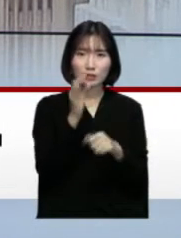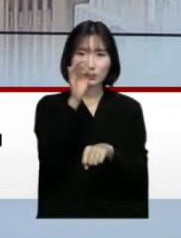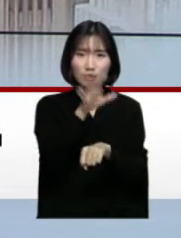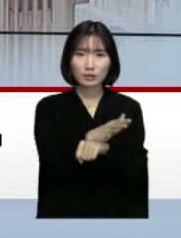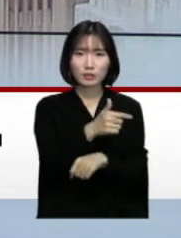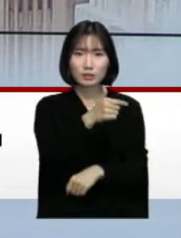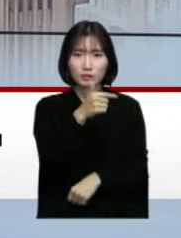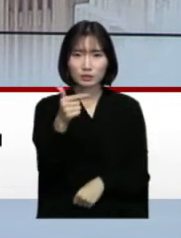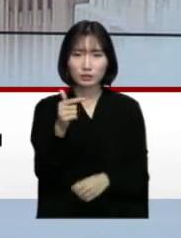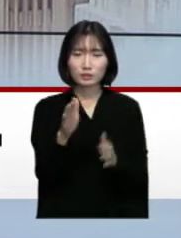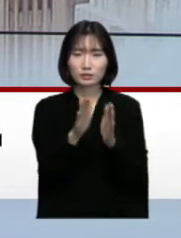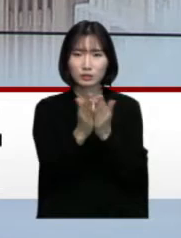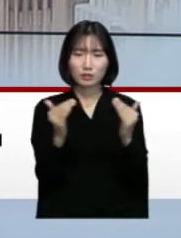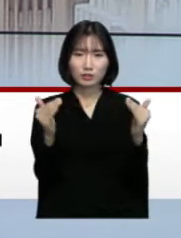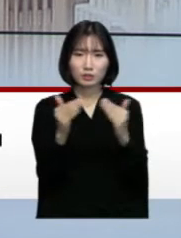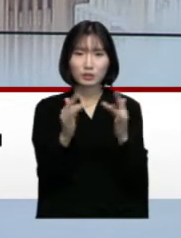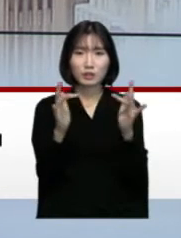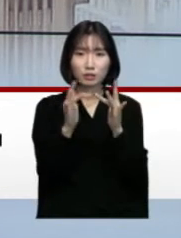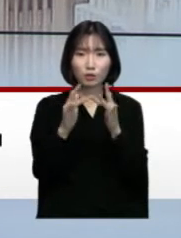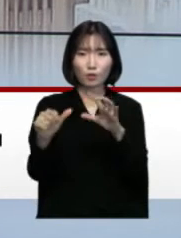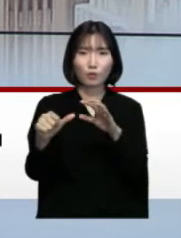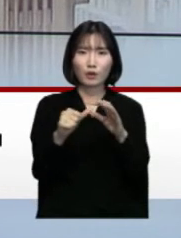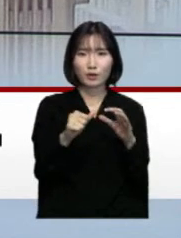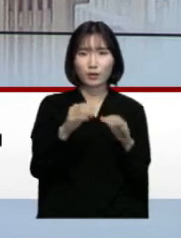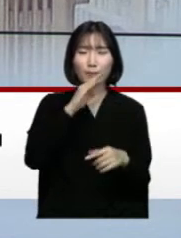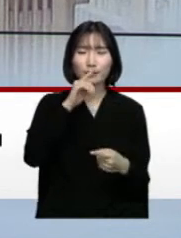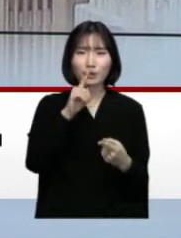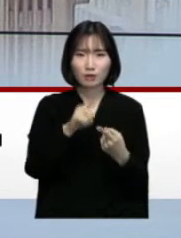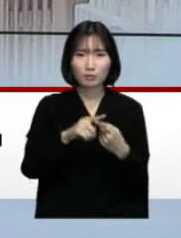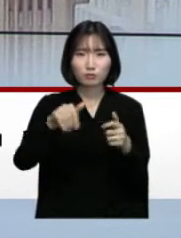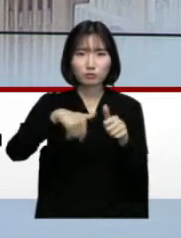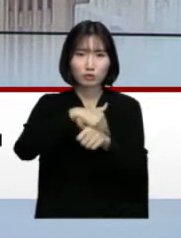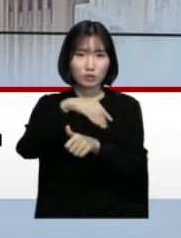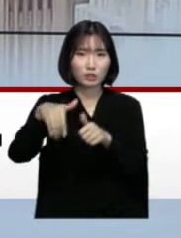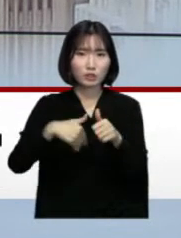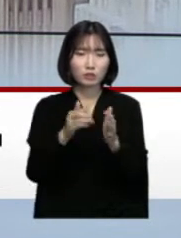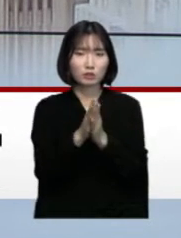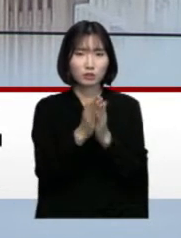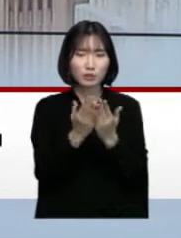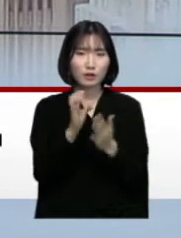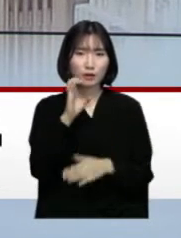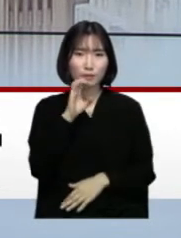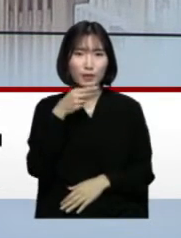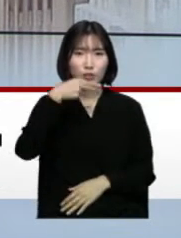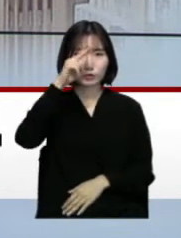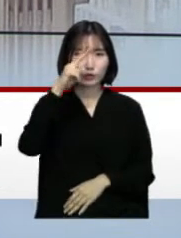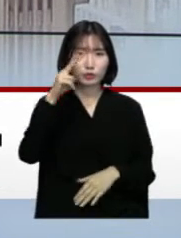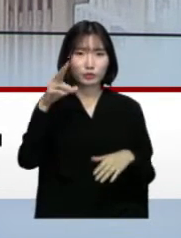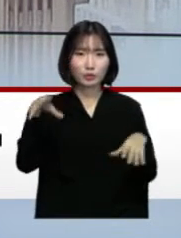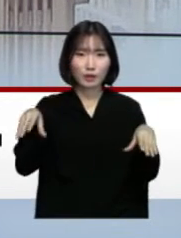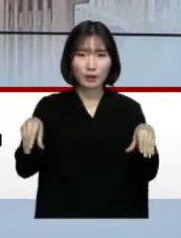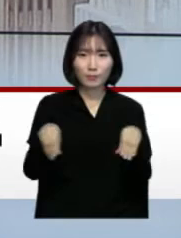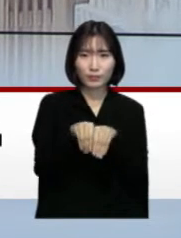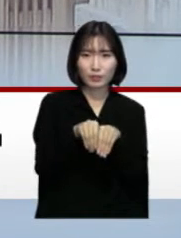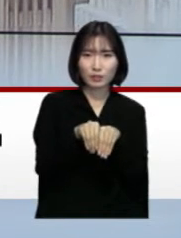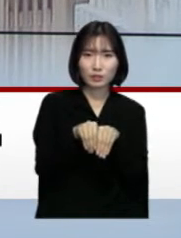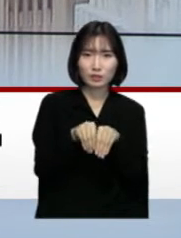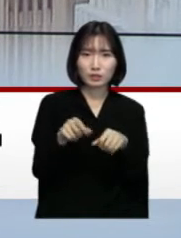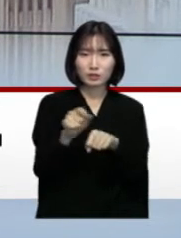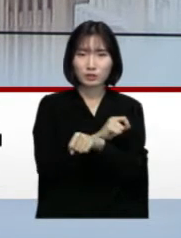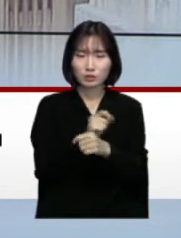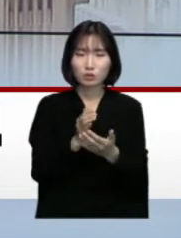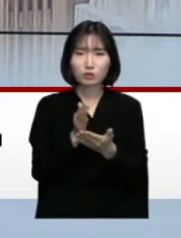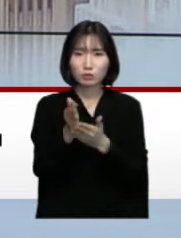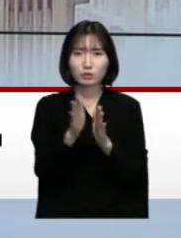서점이나 인터넷을 이용하는 것이 당연 시료는 상황인데요 반면 책과 카페나 수를 결합하거나 특정 분야에 증말